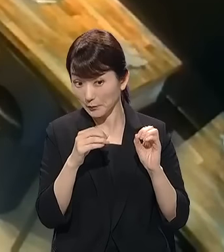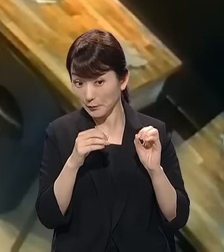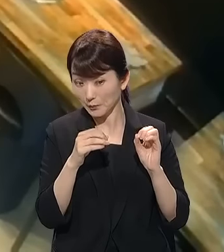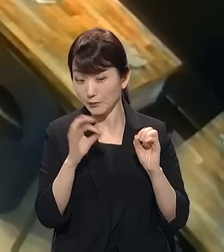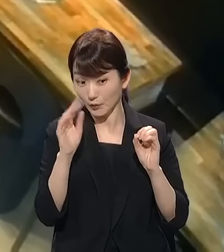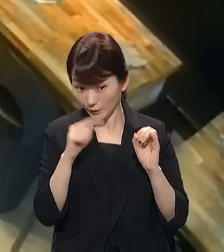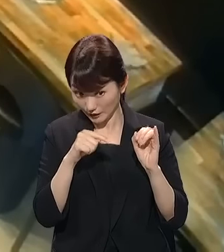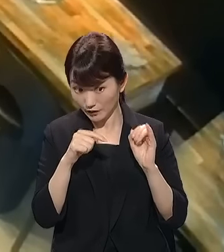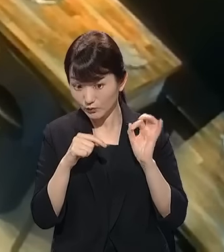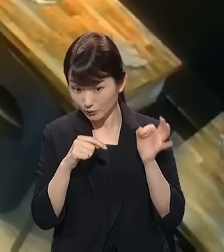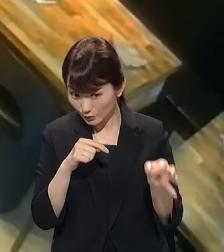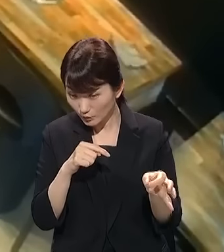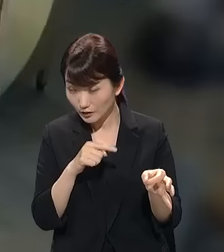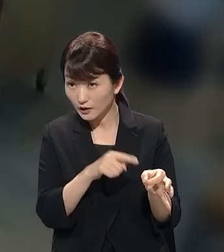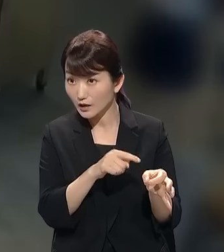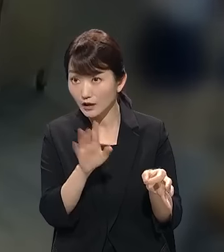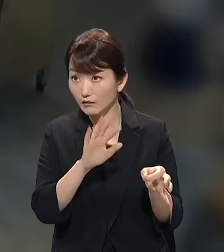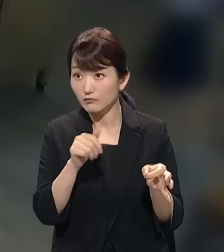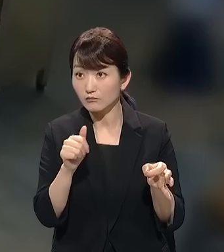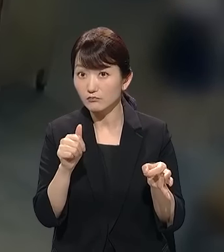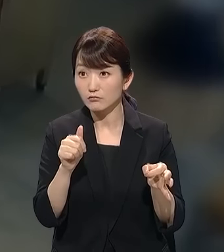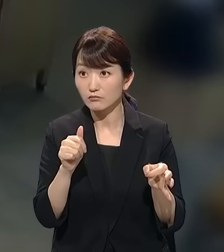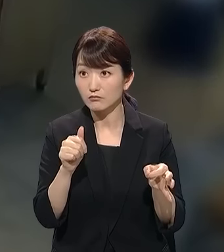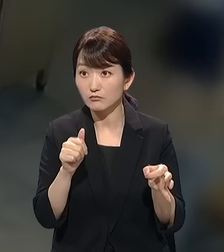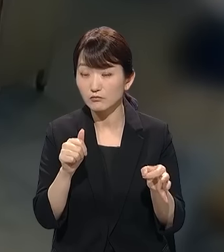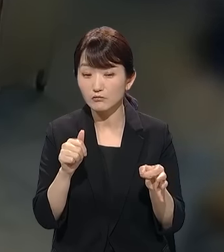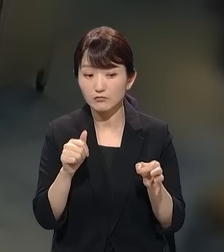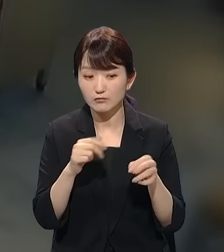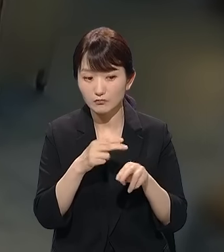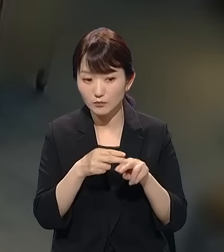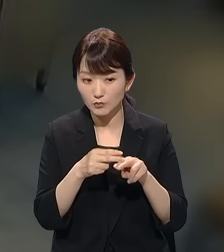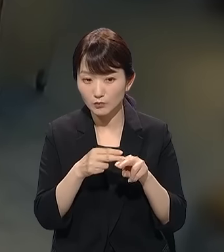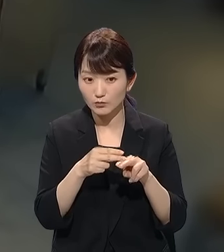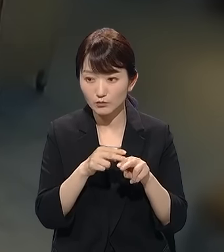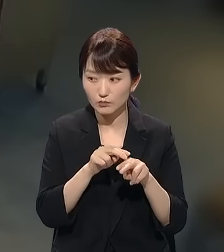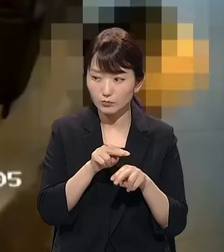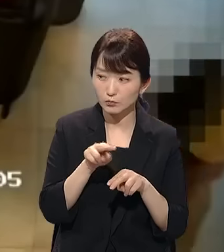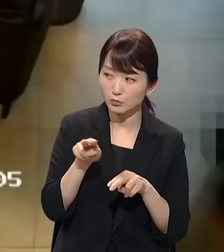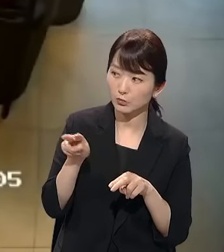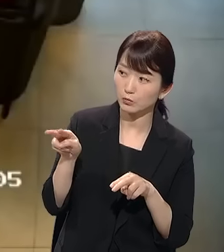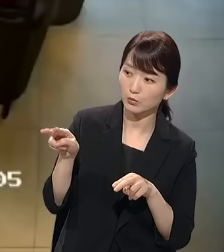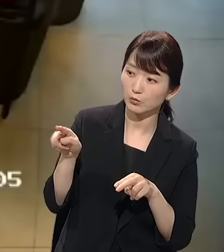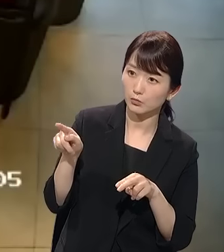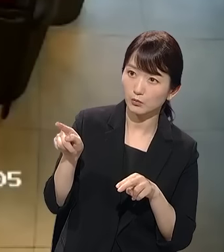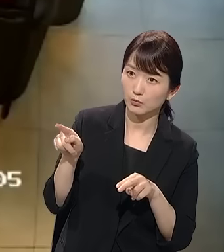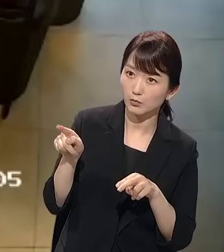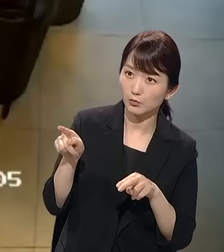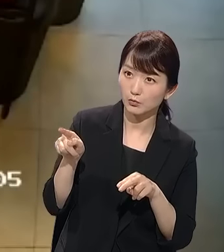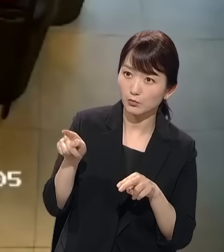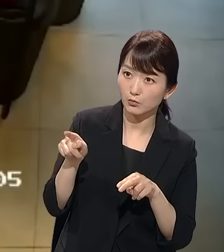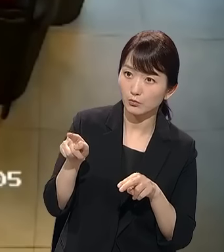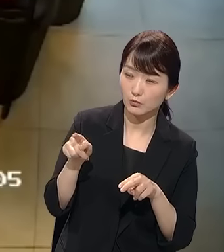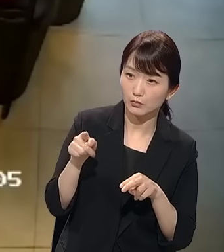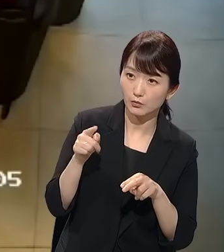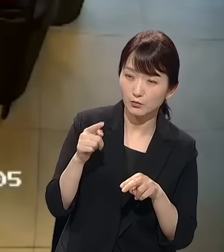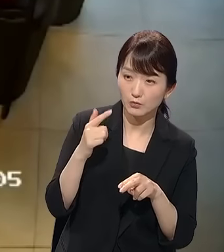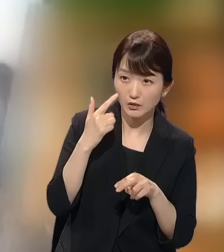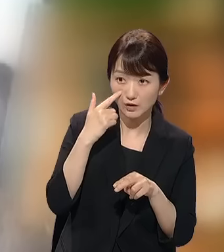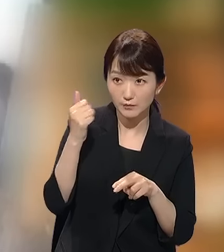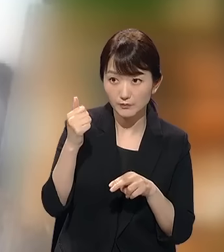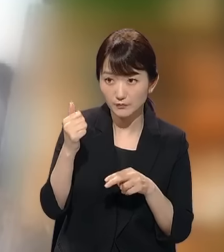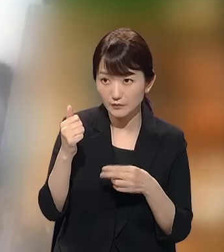계산해 하나 싶었는데 어 자 주방에 있는 직원 한번 힐금 쳐다 보고요 다 씨 어 아이